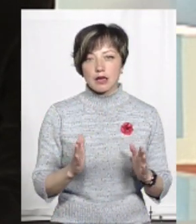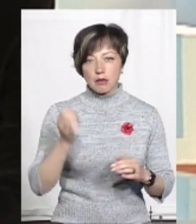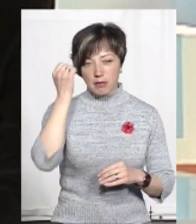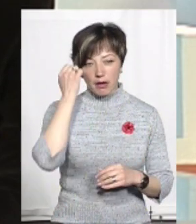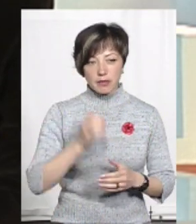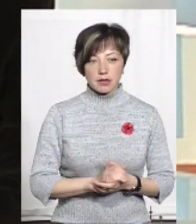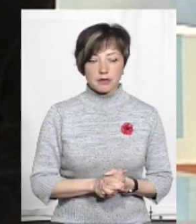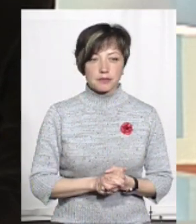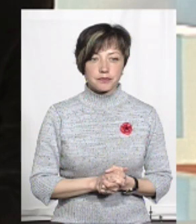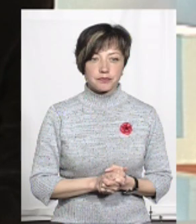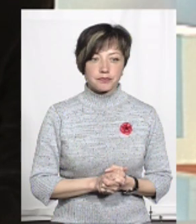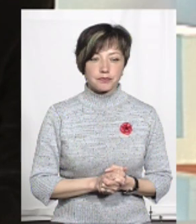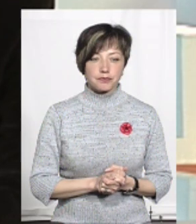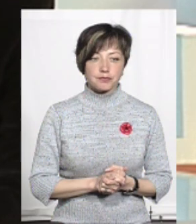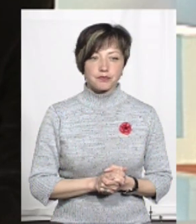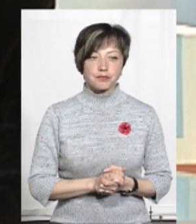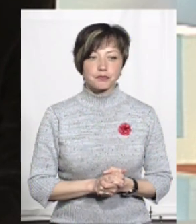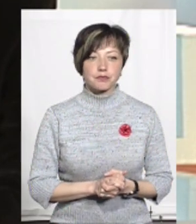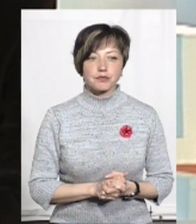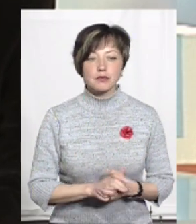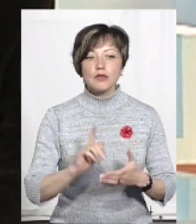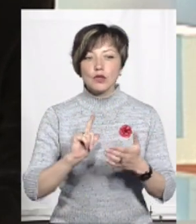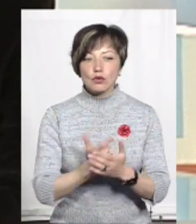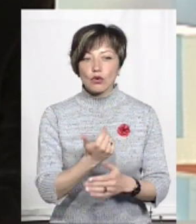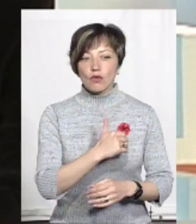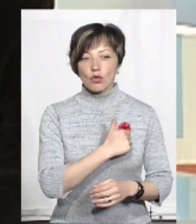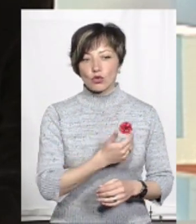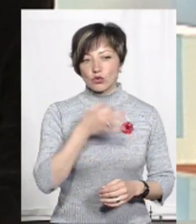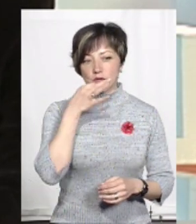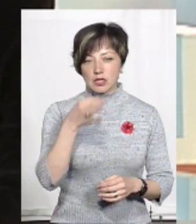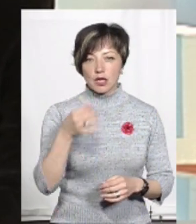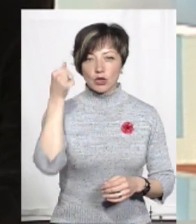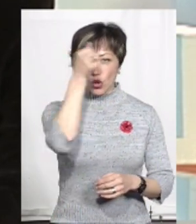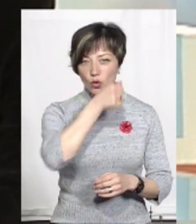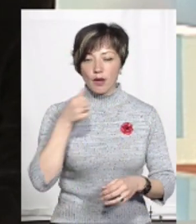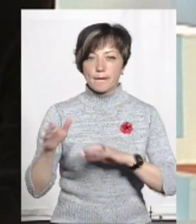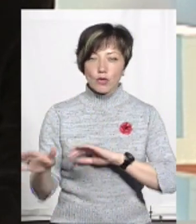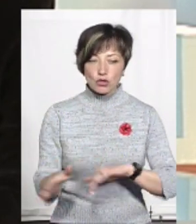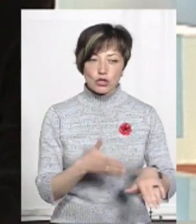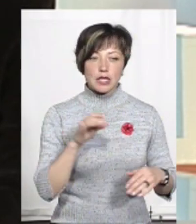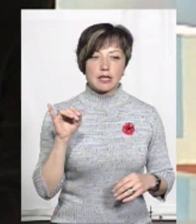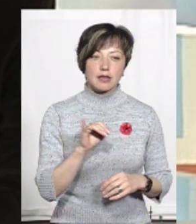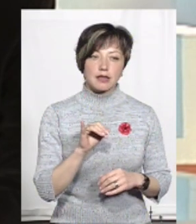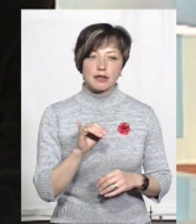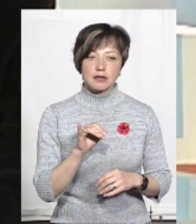тільки пам'ять. Тільки пам'ять. Знову хочу сказати, що роки пройшли, і